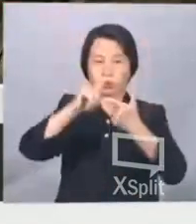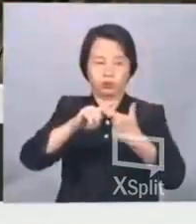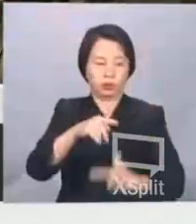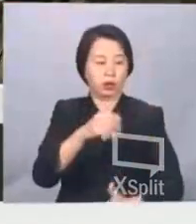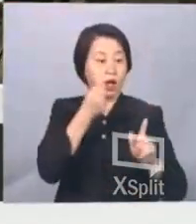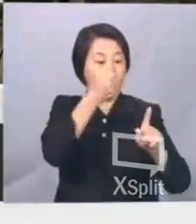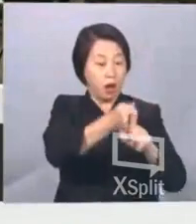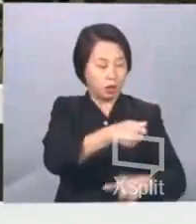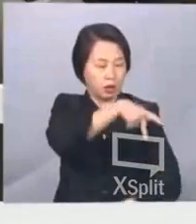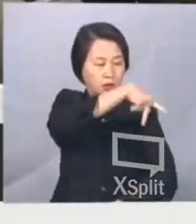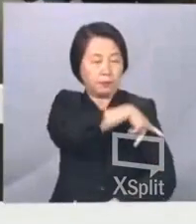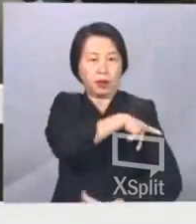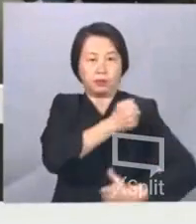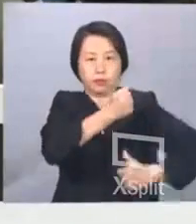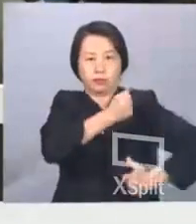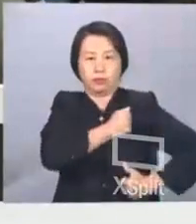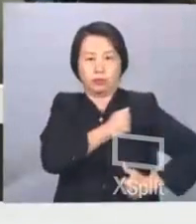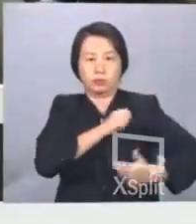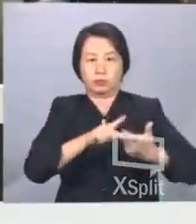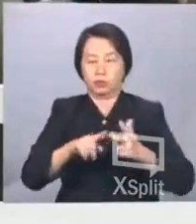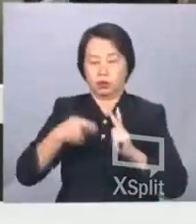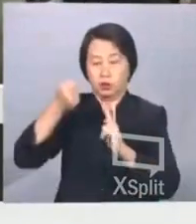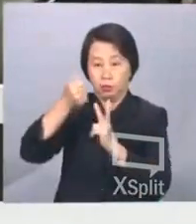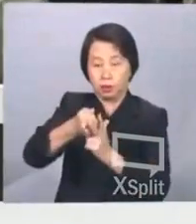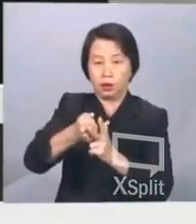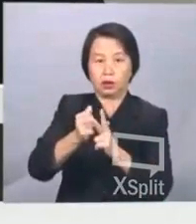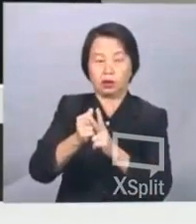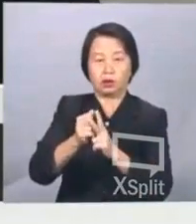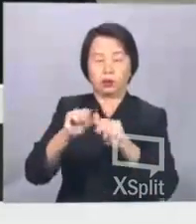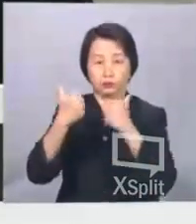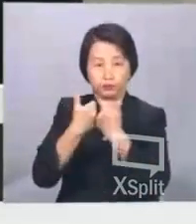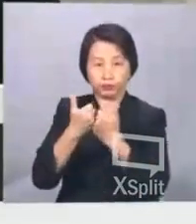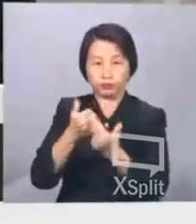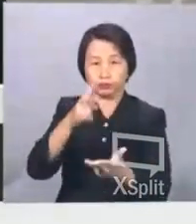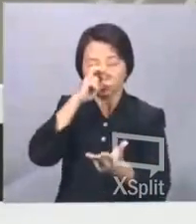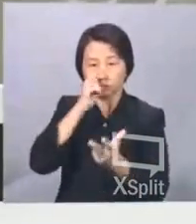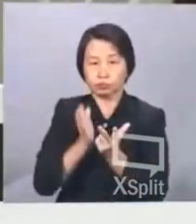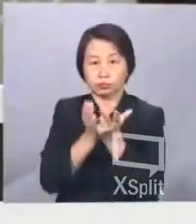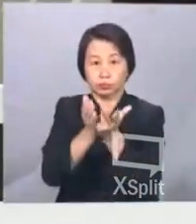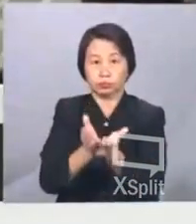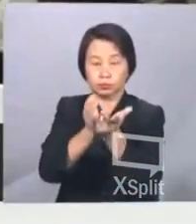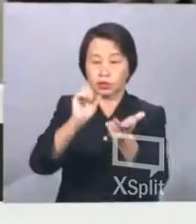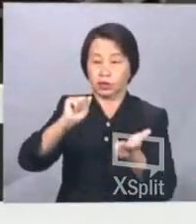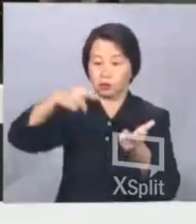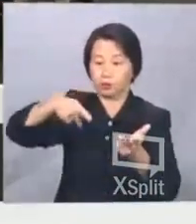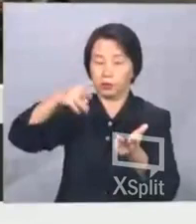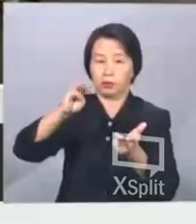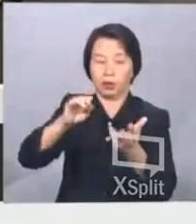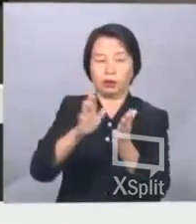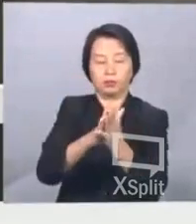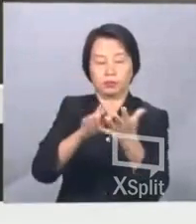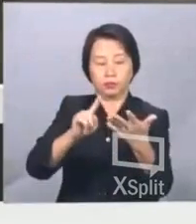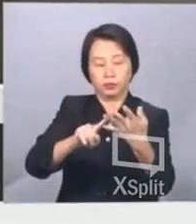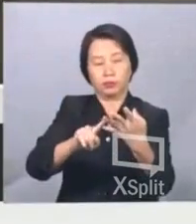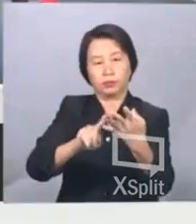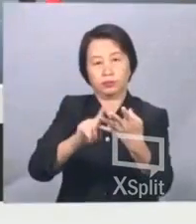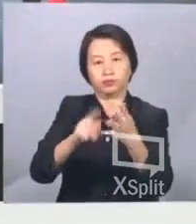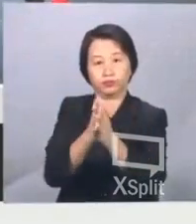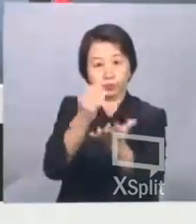angkatan tentara ketua pengarah Regency pengor kuasaan maritim Malaysia immigration